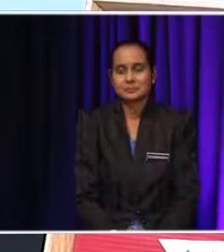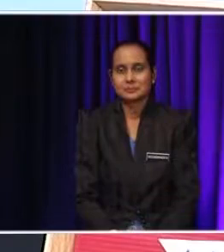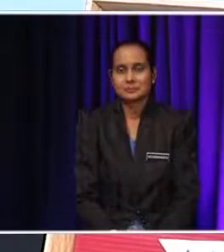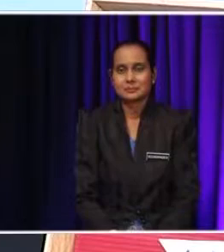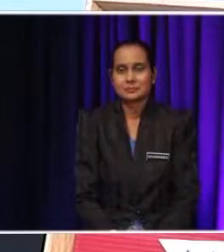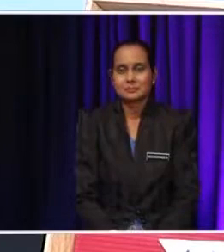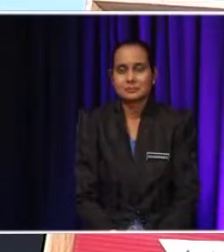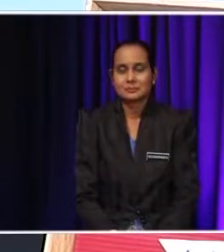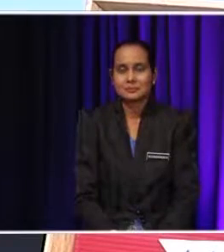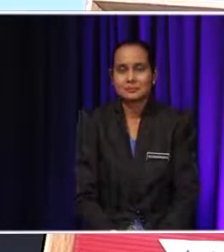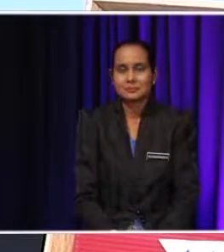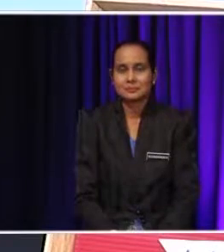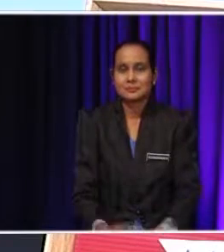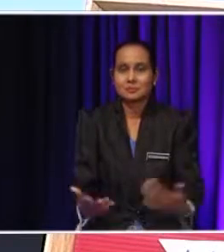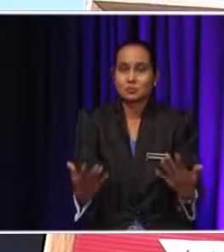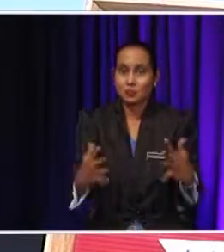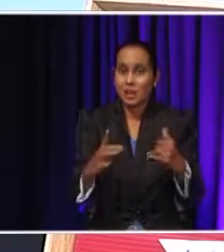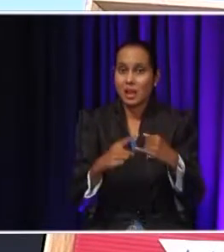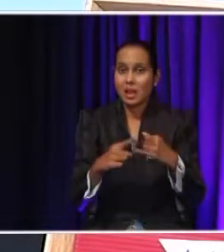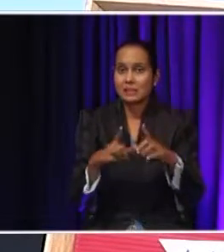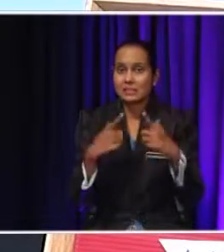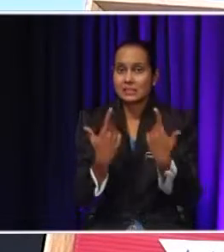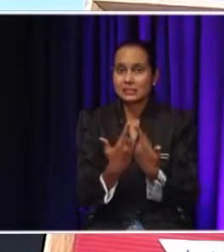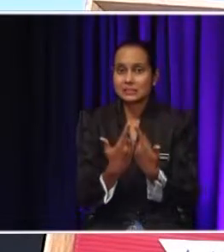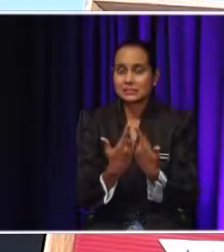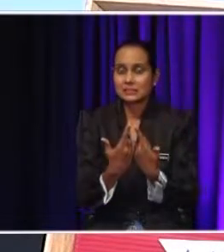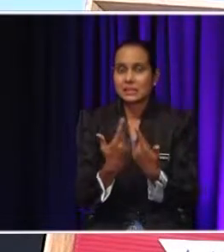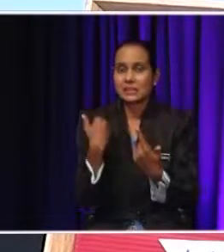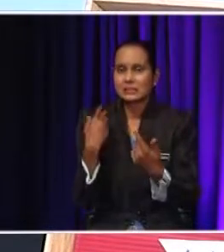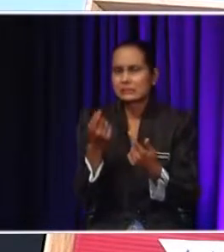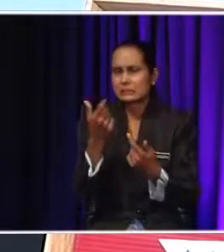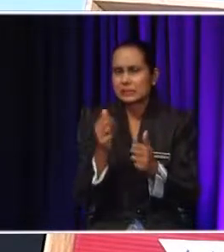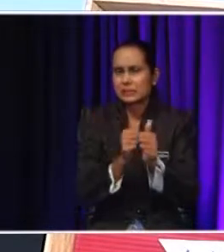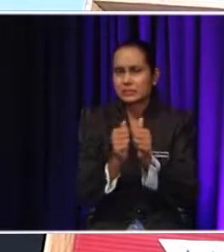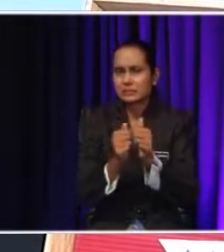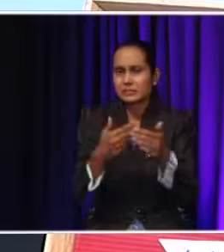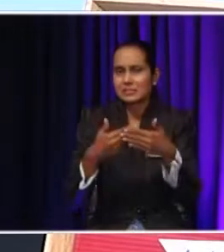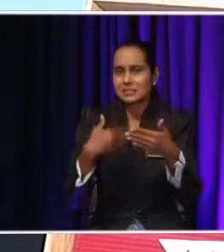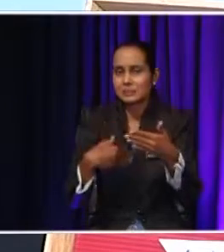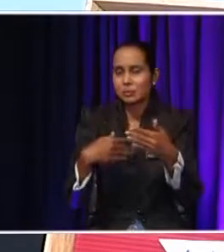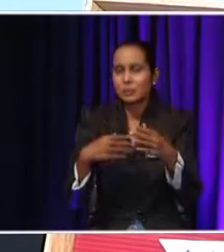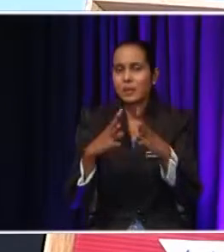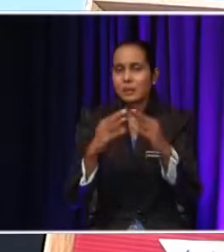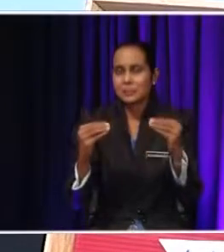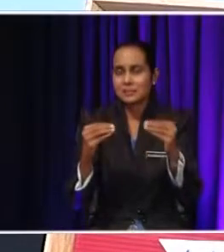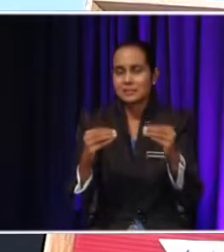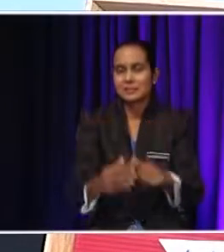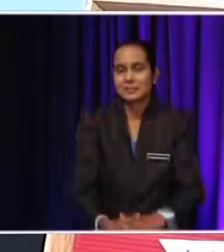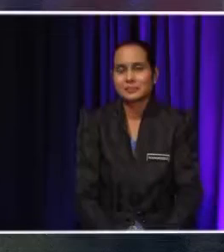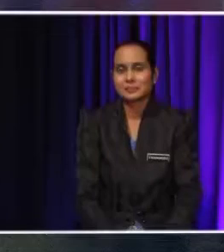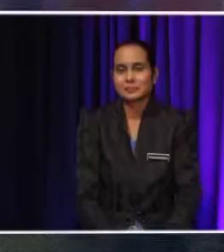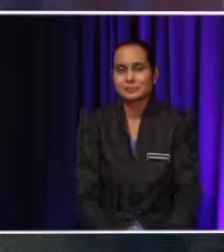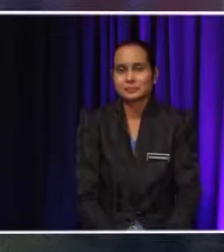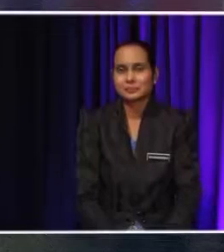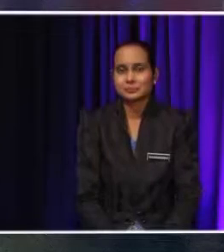kita sampai di penghujung kelas kita ada sedikit activity juga sebelum kita mengakhiri rancangan ini betul sebelum